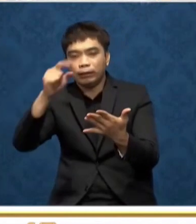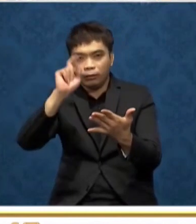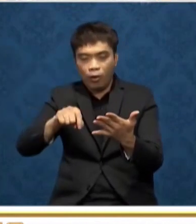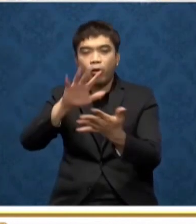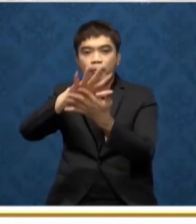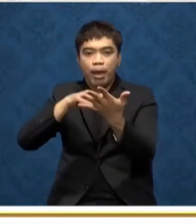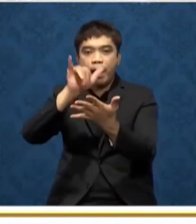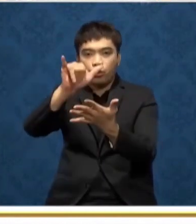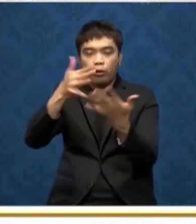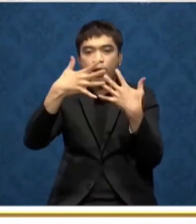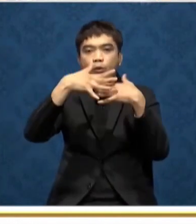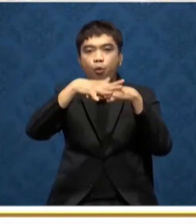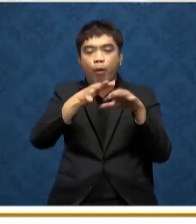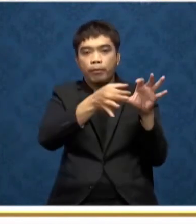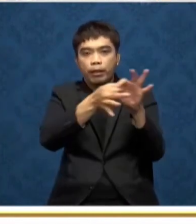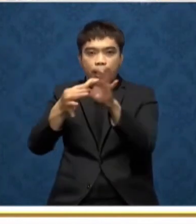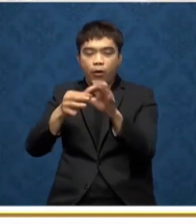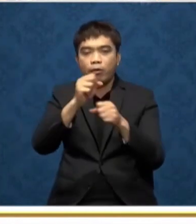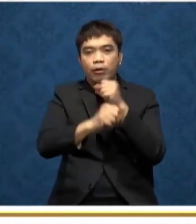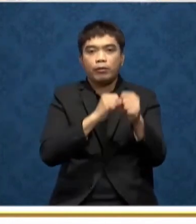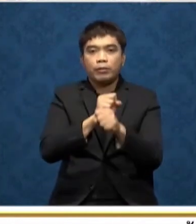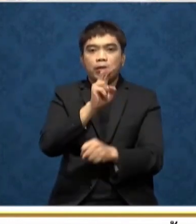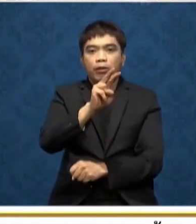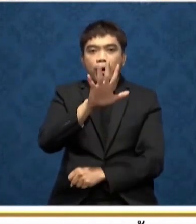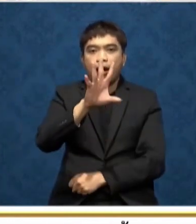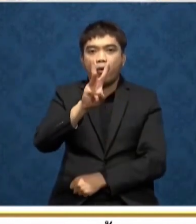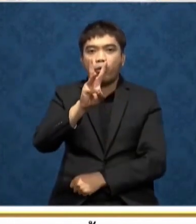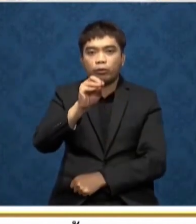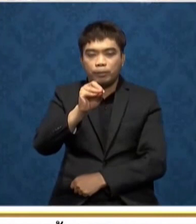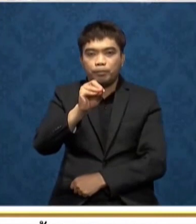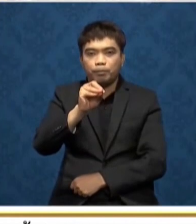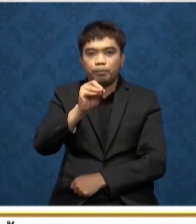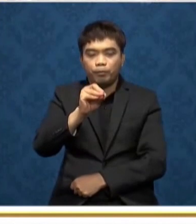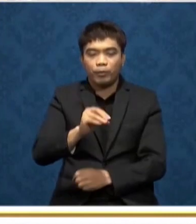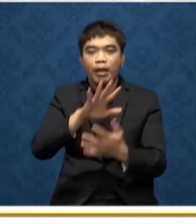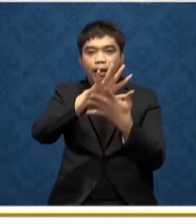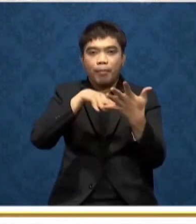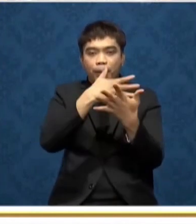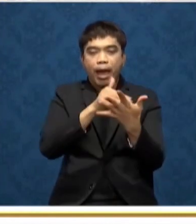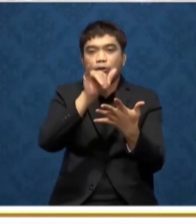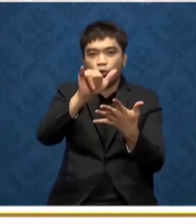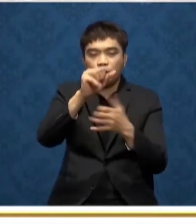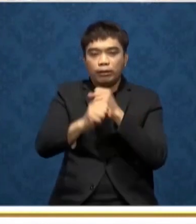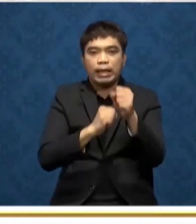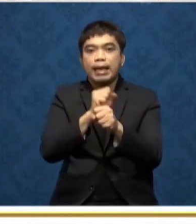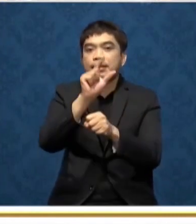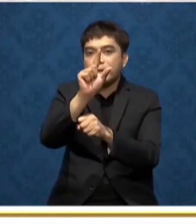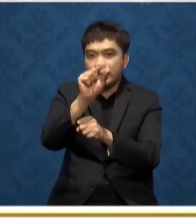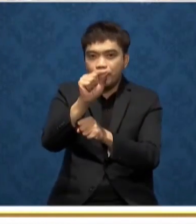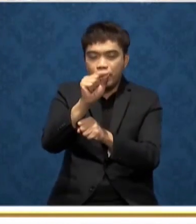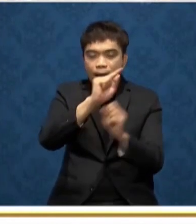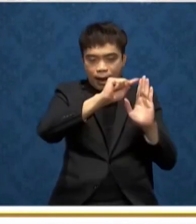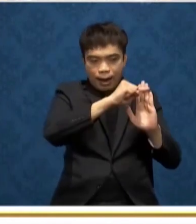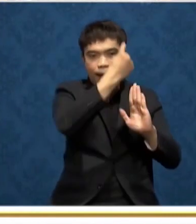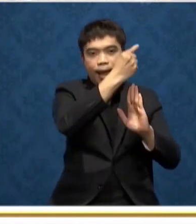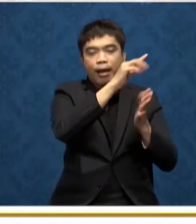ของรัฐมนูลปี 2560ซึงระยะเวลา 20 ปีของยุธษาชาติ จะถูกวางรากฐาน 5 ป